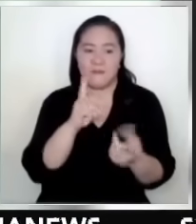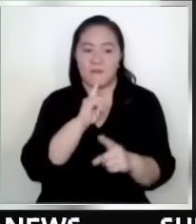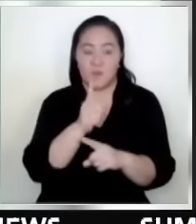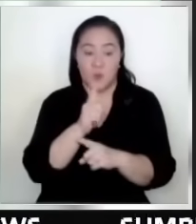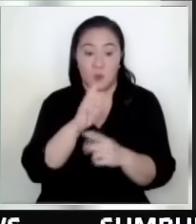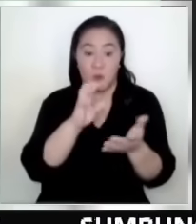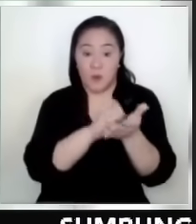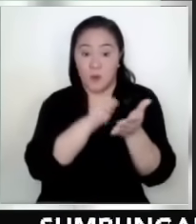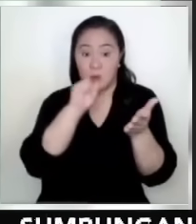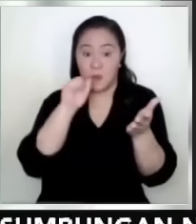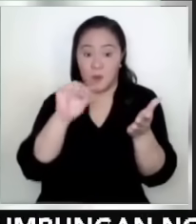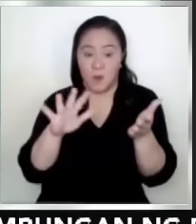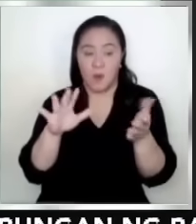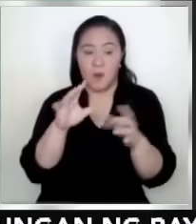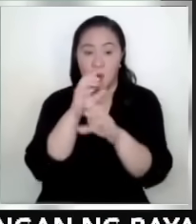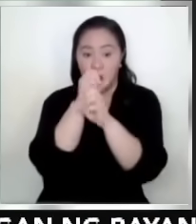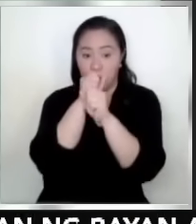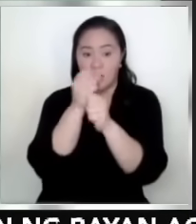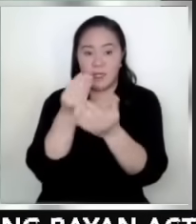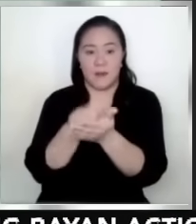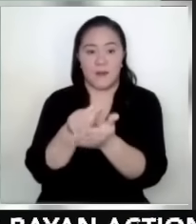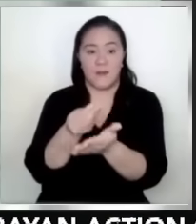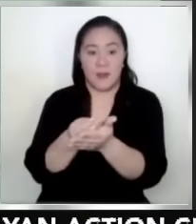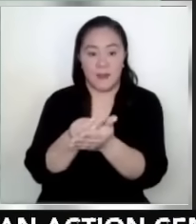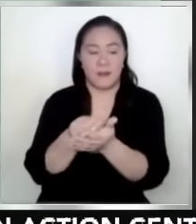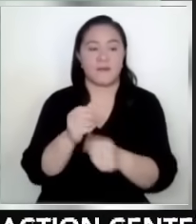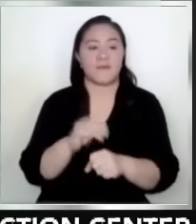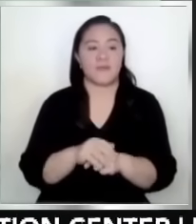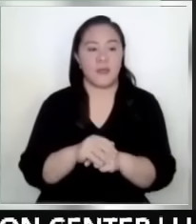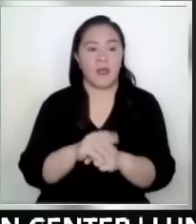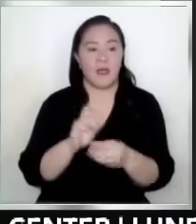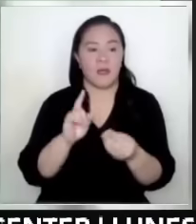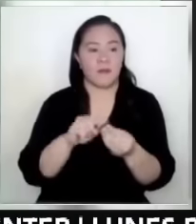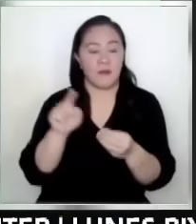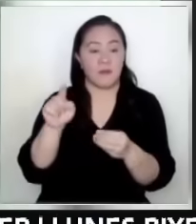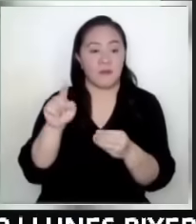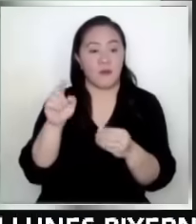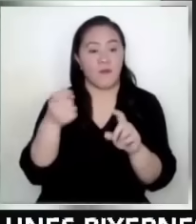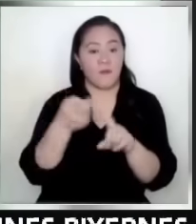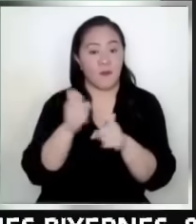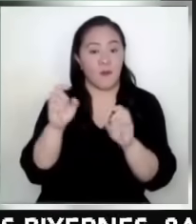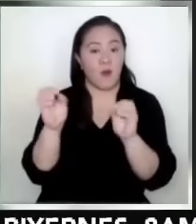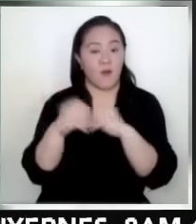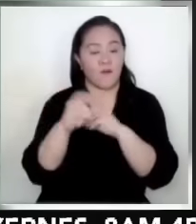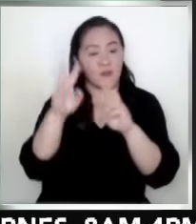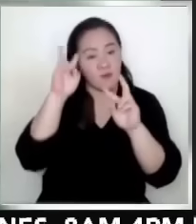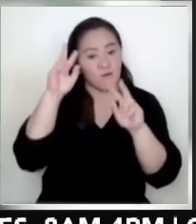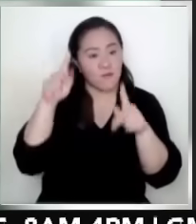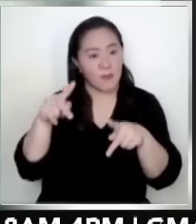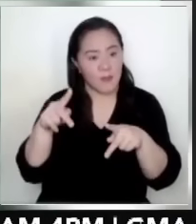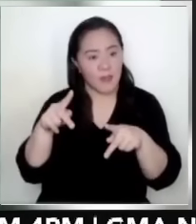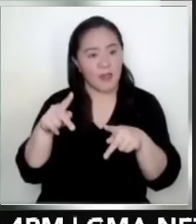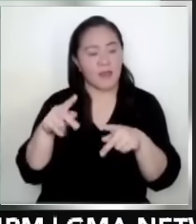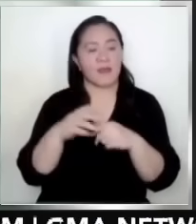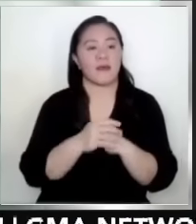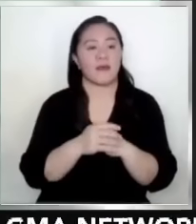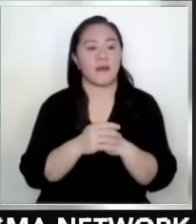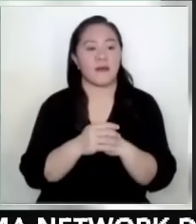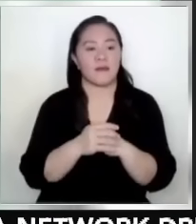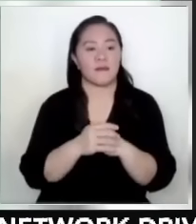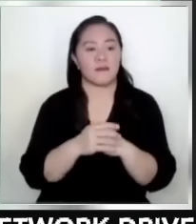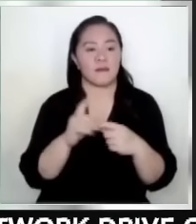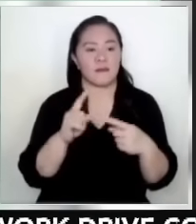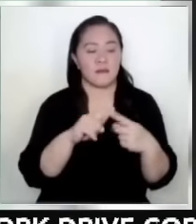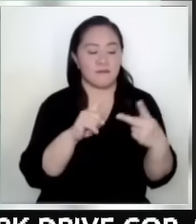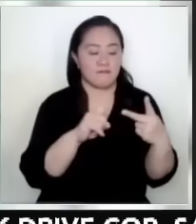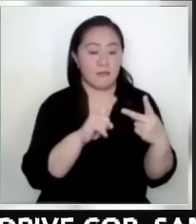mga confidential funds, lalong-lalo na sa Office of the Vice President, sa OP, sa DepEd,